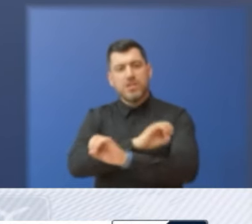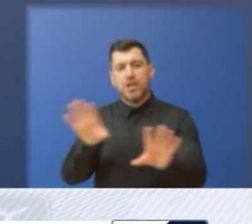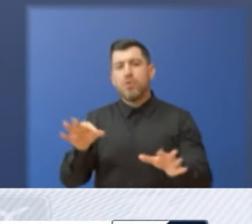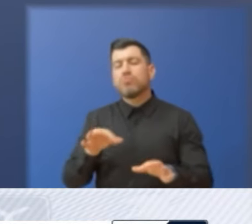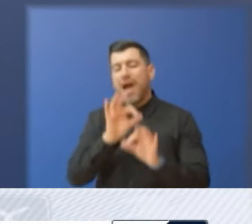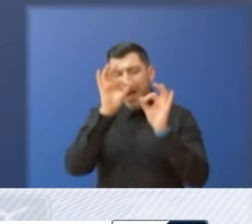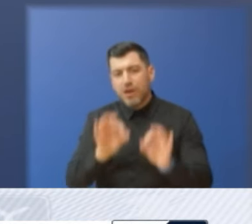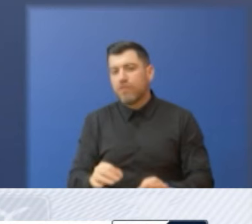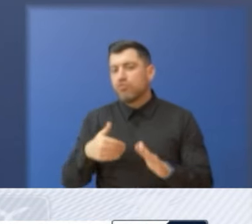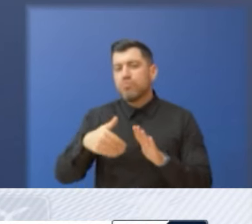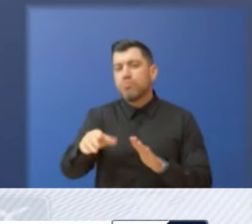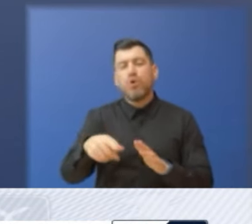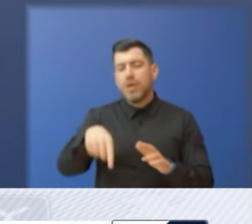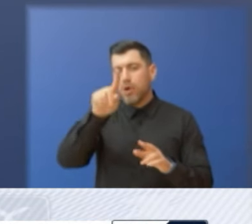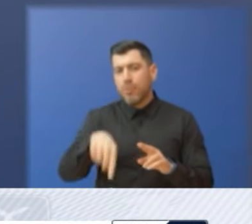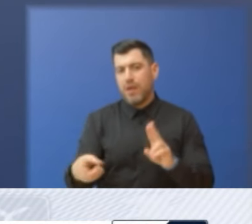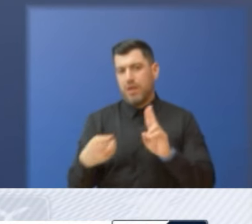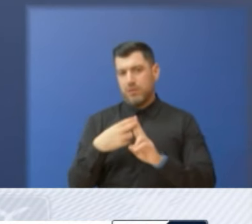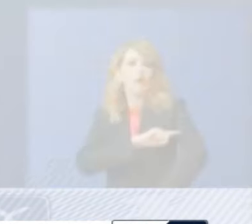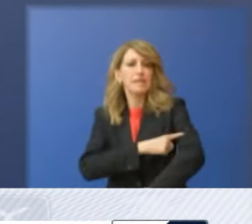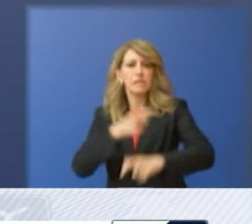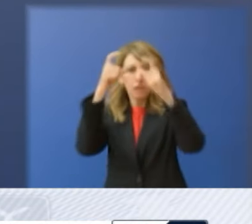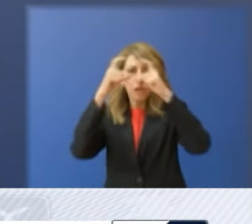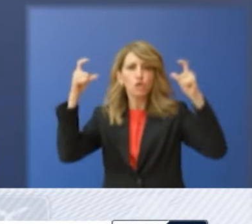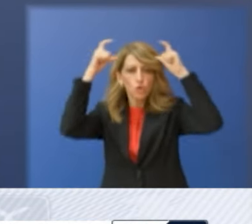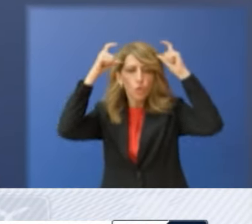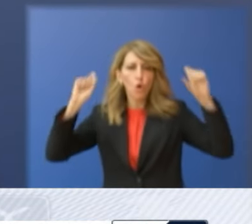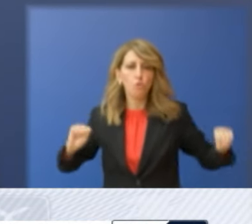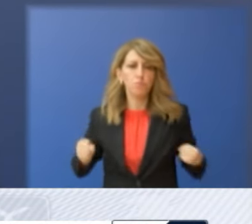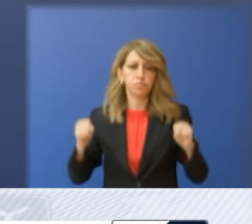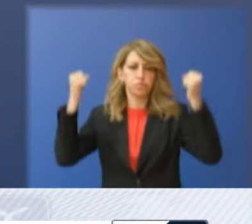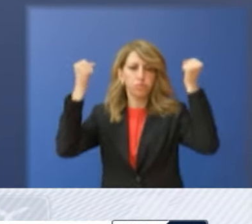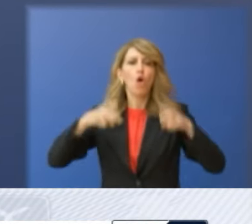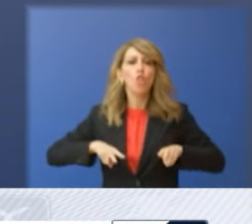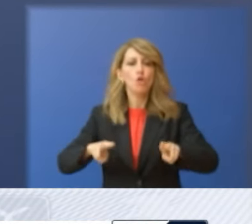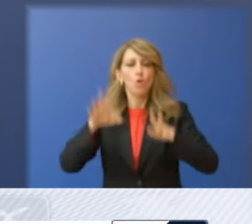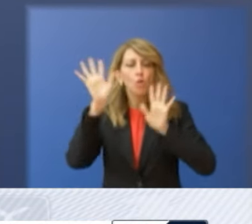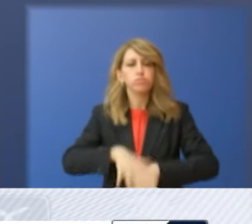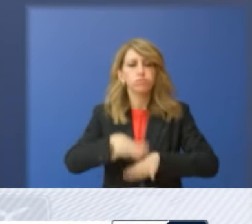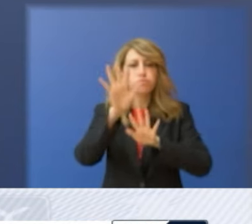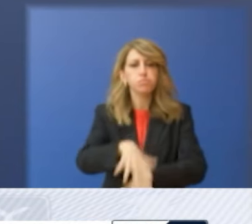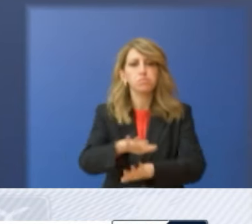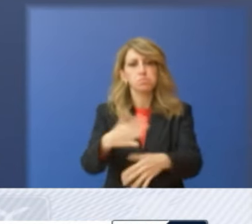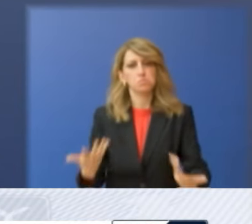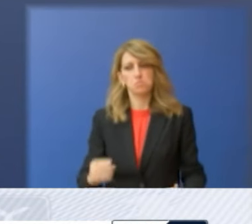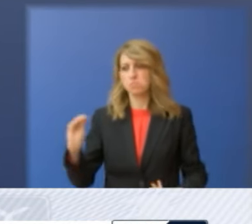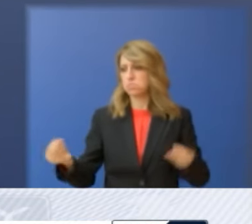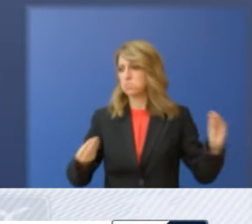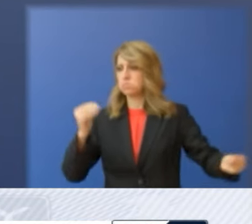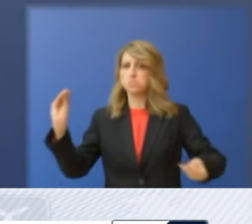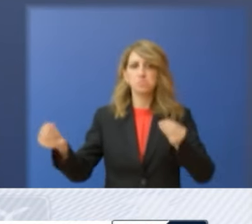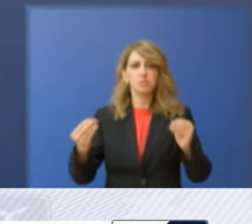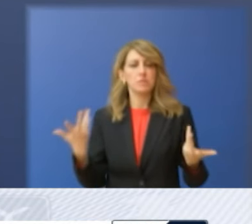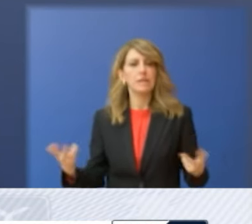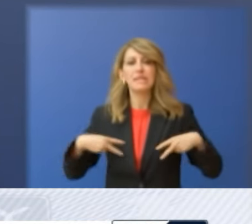ανακοινωθούν αναλυτικά όλα τα στοιχεία της συγκεκριμένης συνάντησης. Η κυβέρνηση ποτέ δεν πρόκειται να κλείσει τα αυτιά της ή τα μάτια της